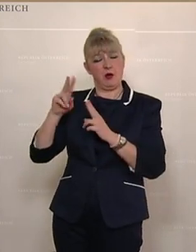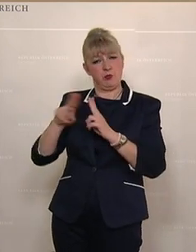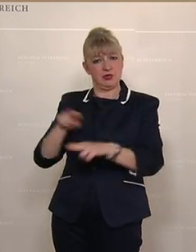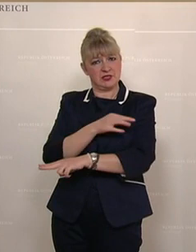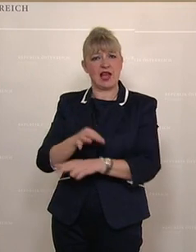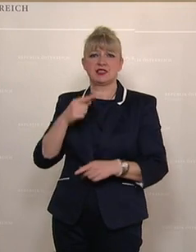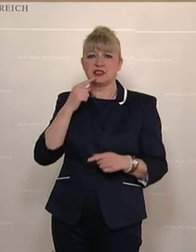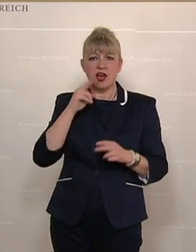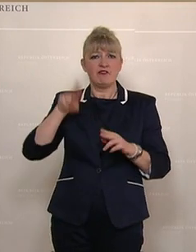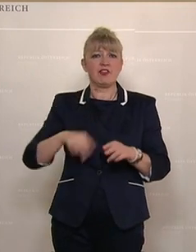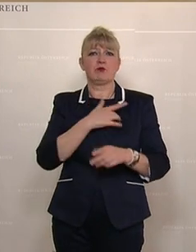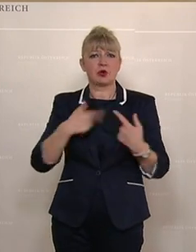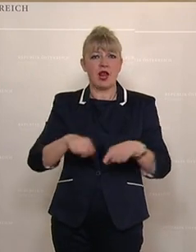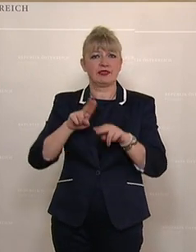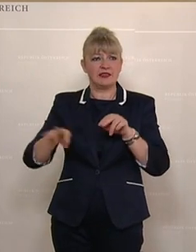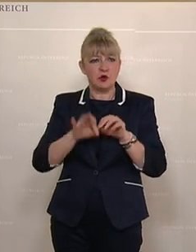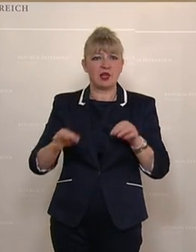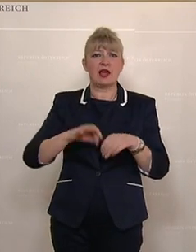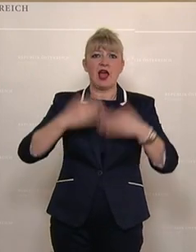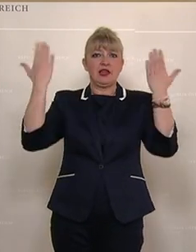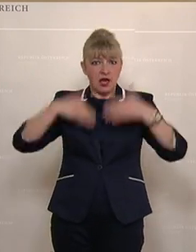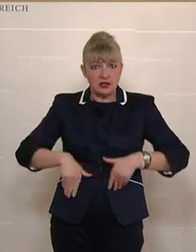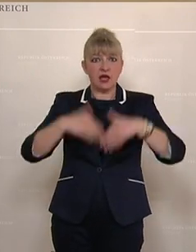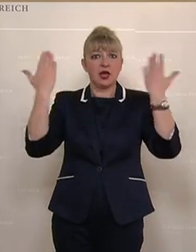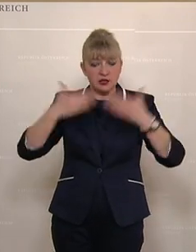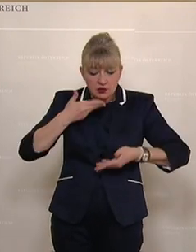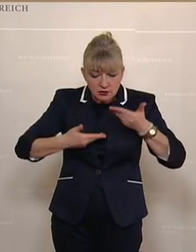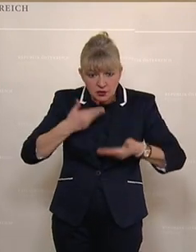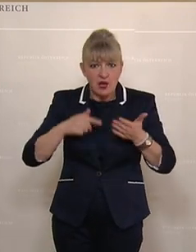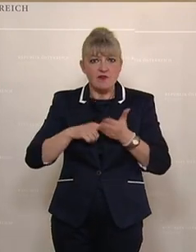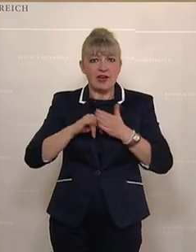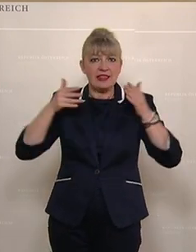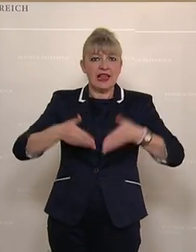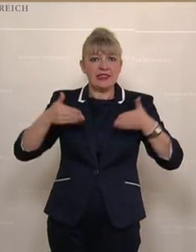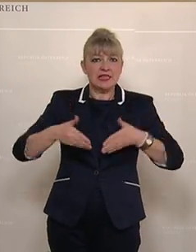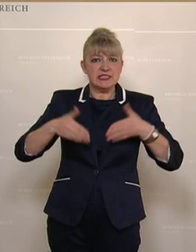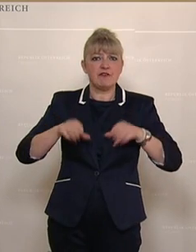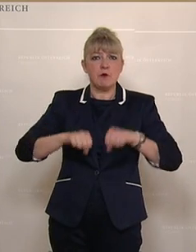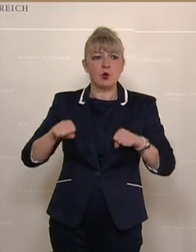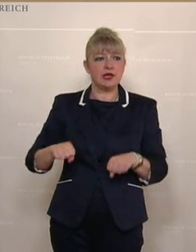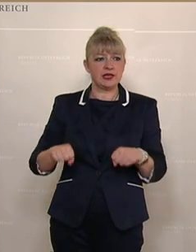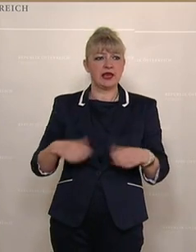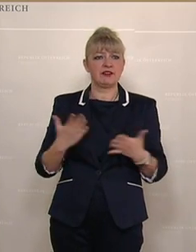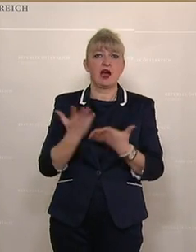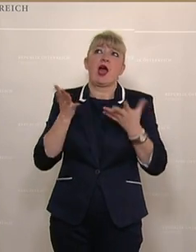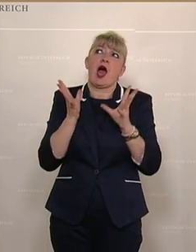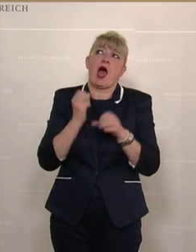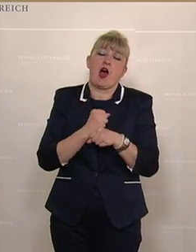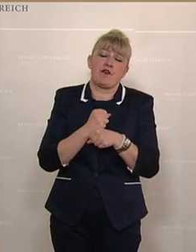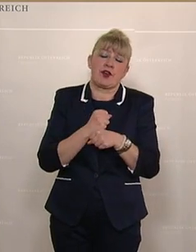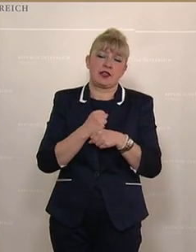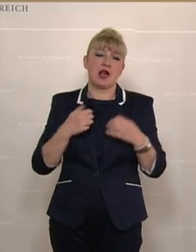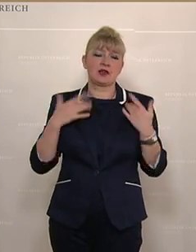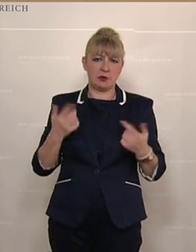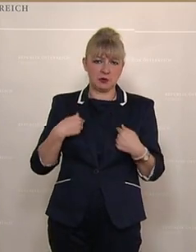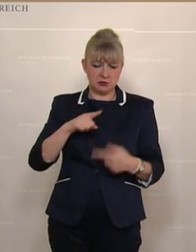Wien, Burgenland, Niederösterreich Tag und Nacht tagt, um die Intensivkapazitäten irgendwie aufrechtzuerhalten. Ja,